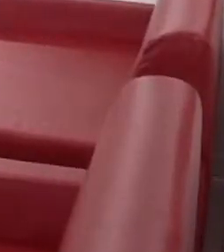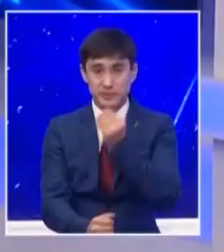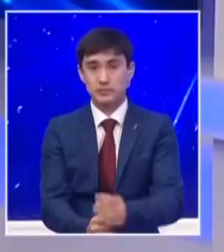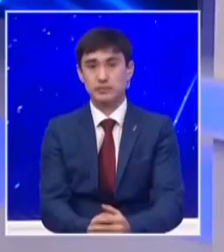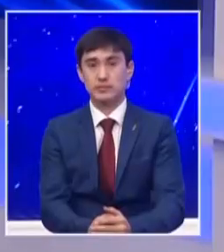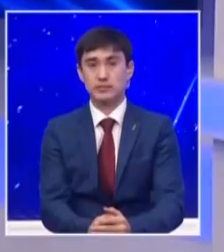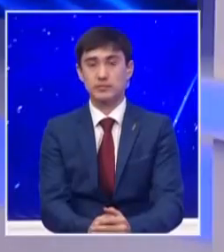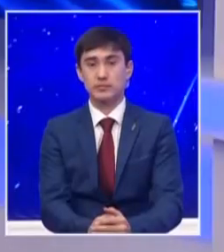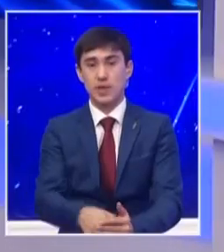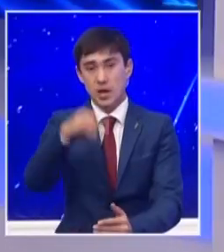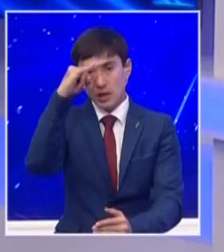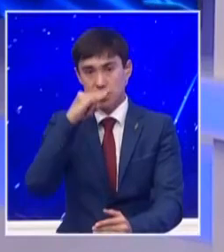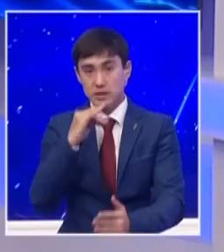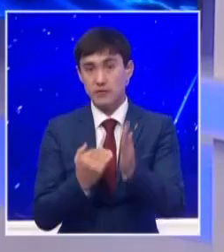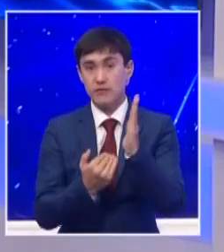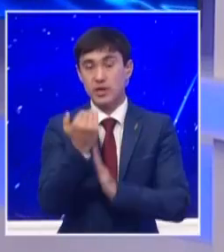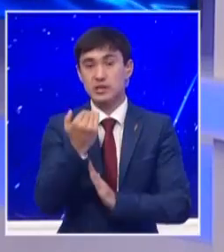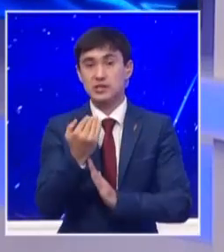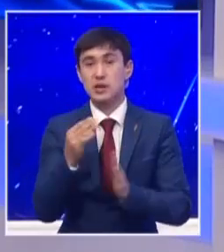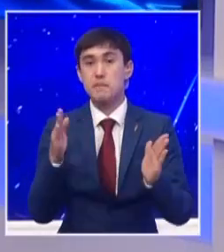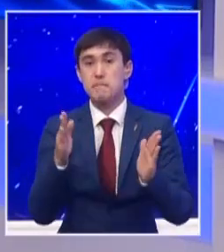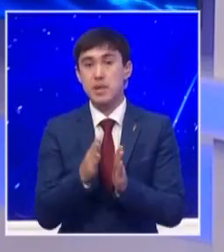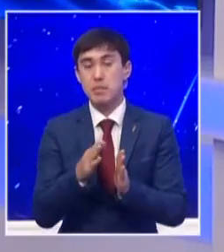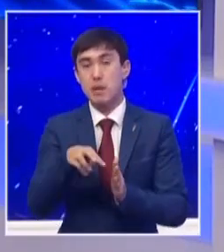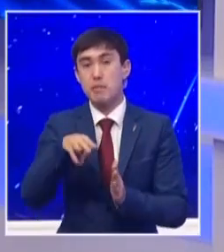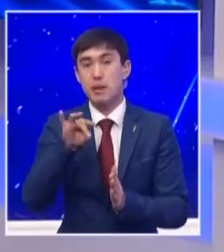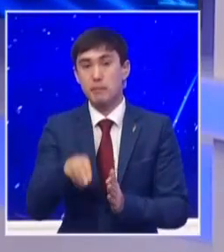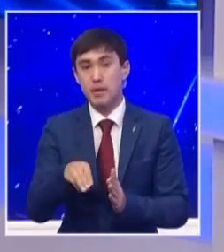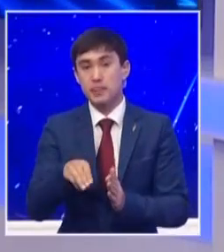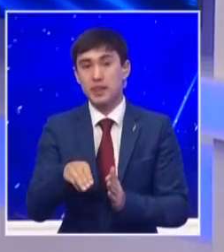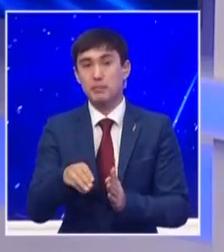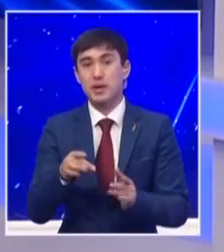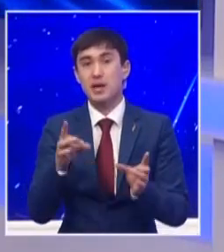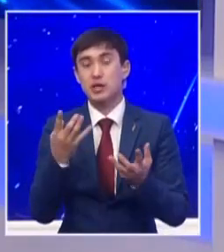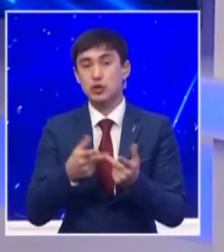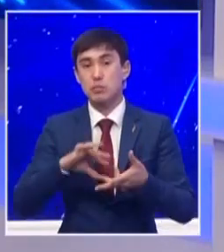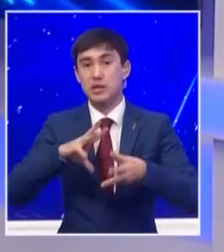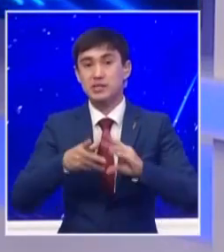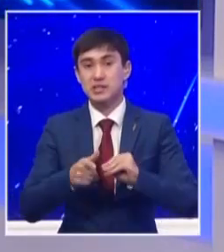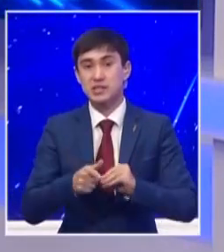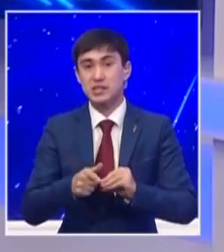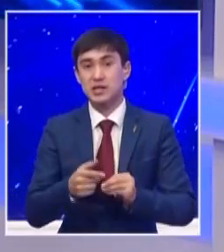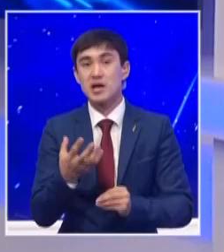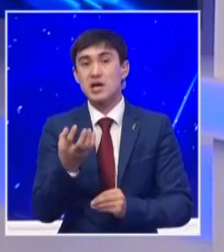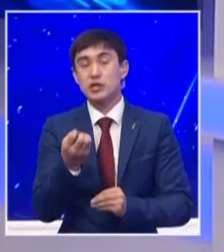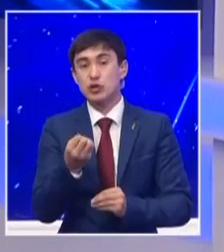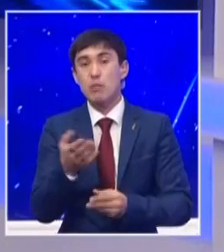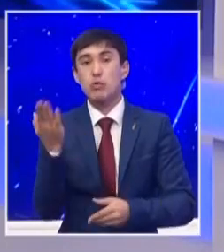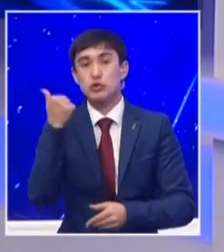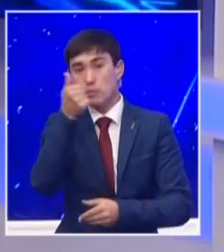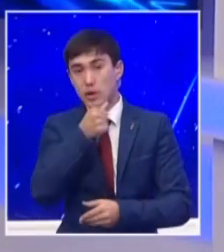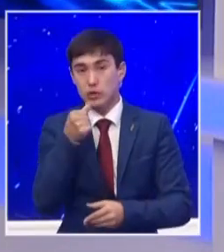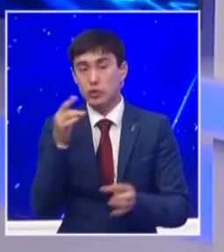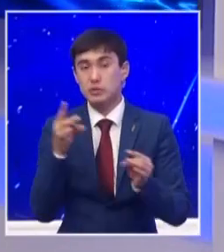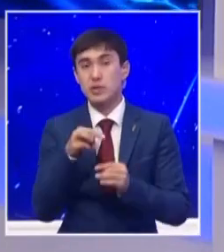тсу в Казахстане выросли ставки минимальной заработной платы месячного расчётного показателя И не только если в прошлом